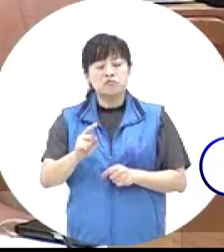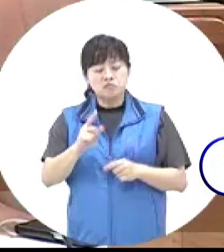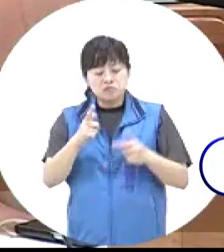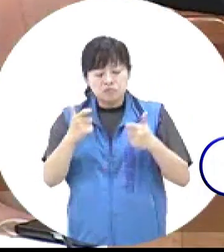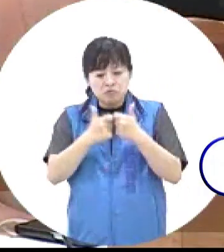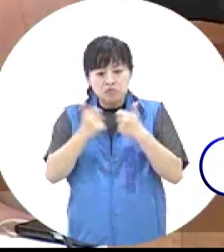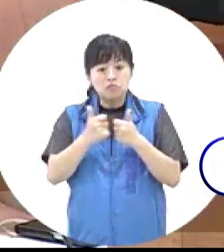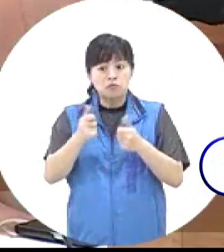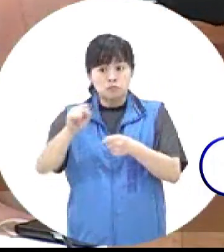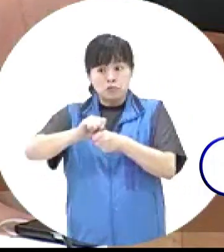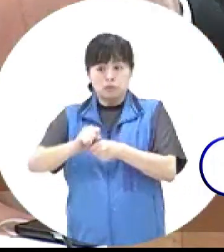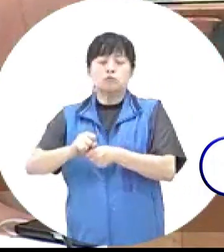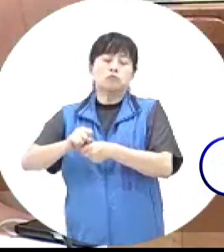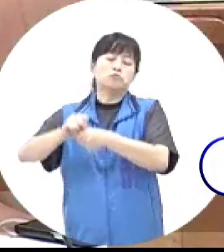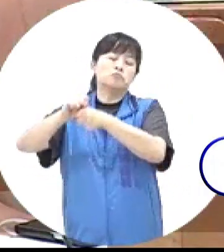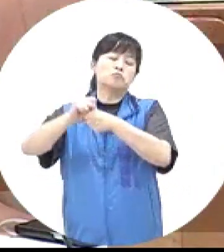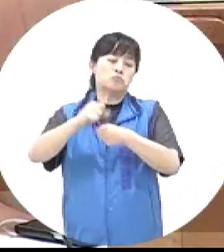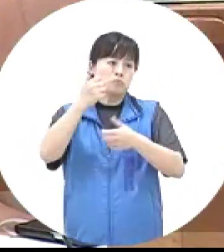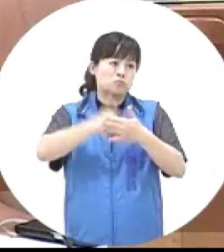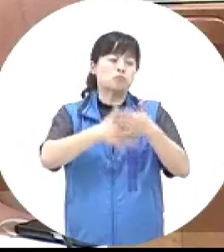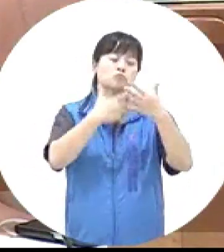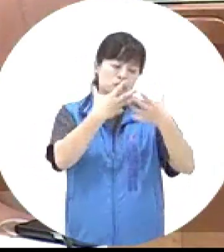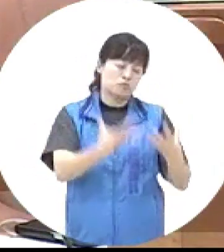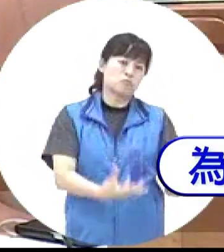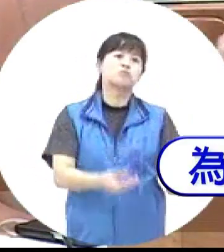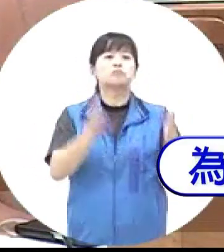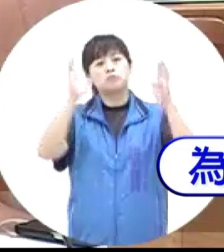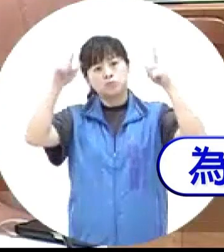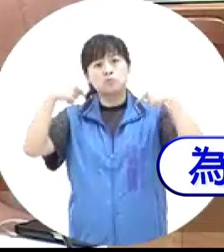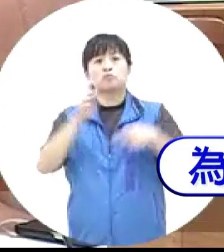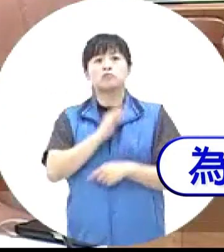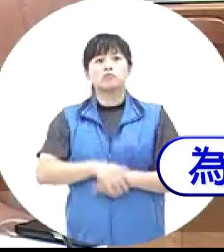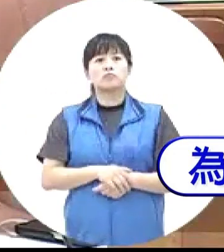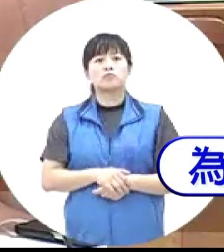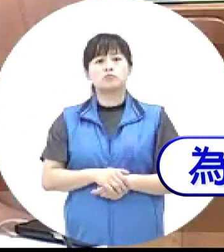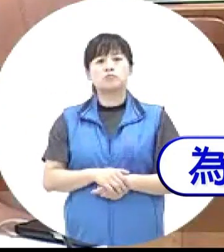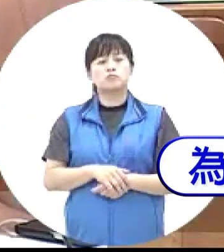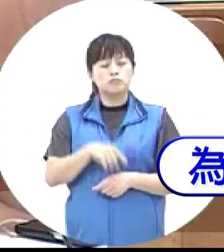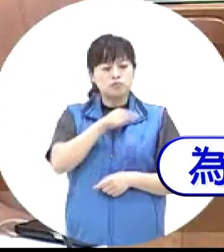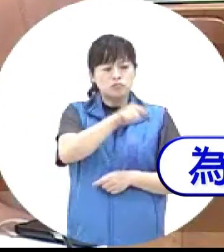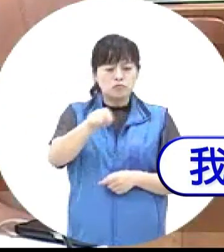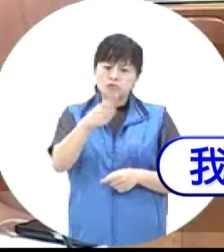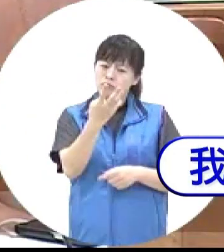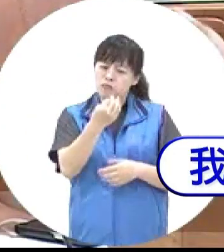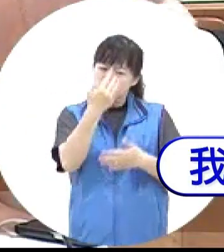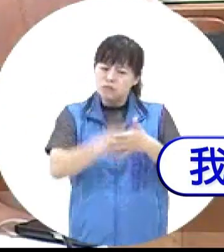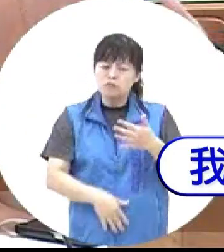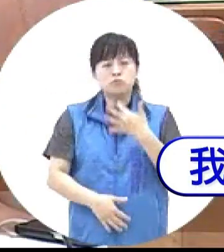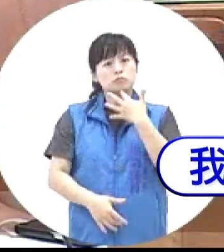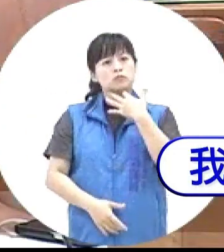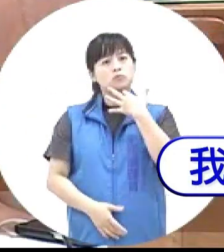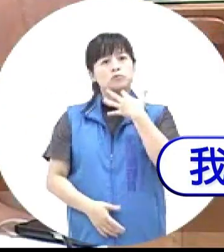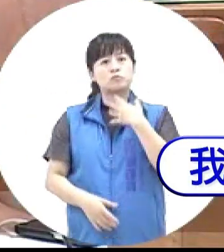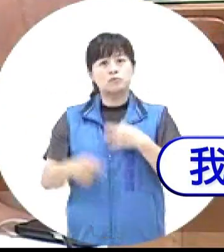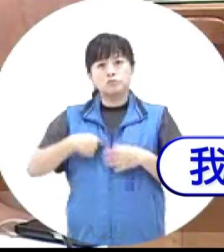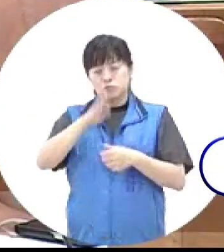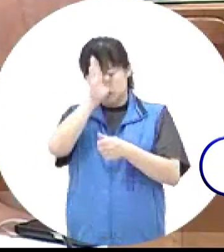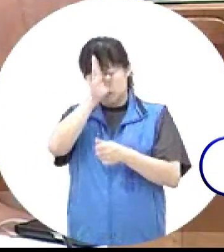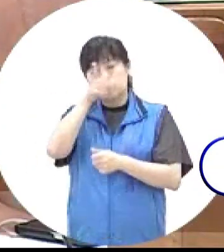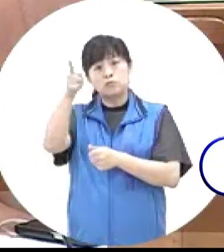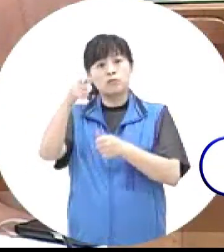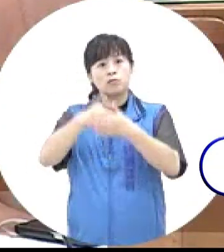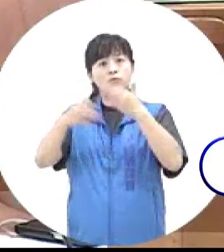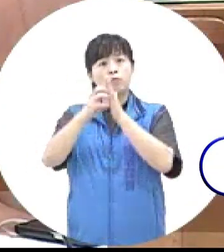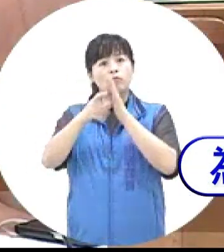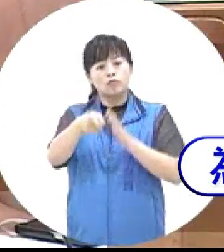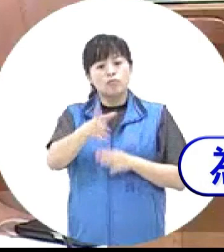该增加就要增加，该减少就要给它做一个减少。 因为服务处 为什么这几条会减少？这个我请教你回应一下，这几